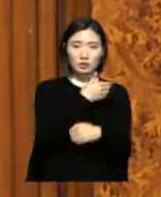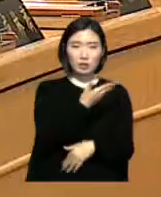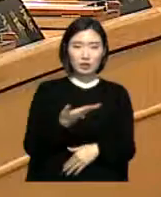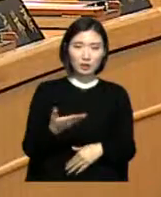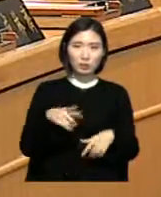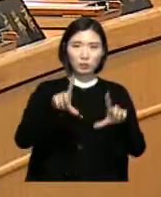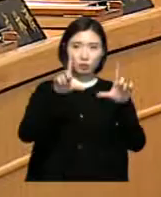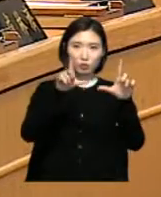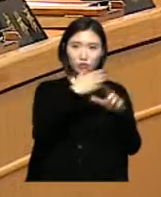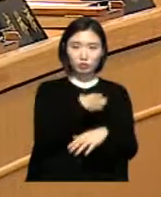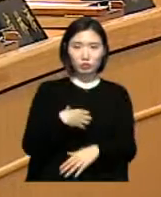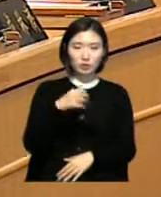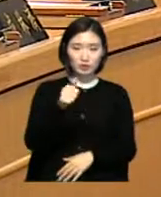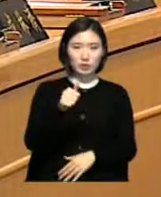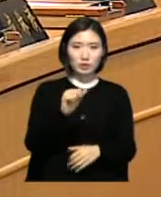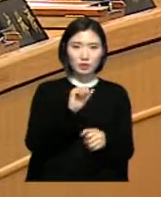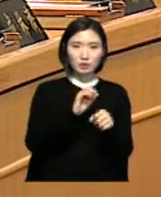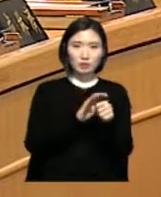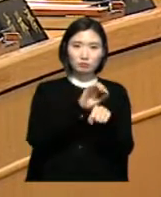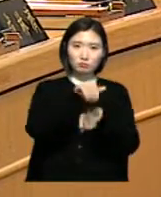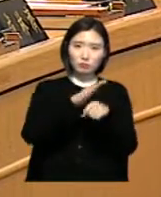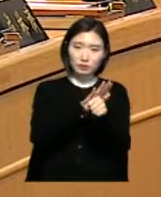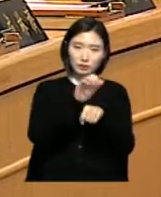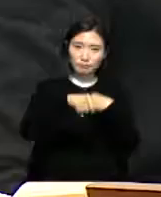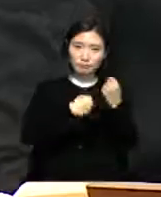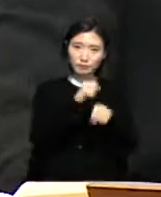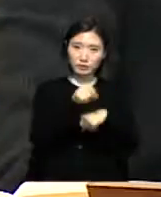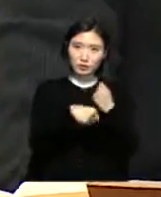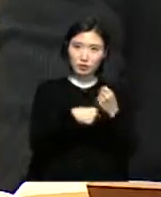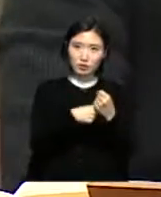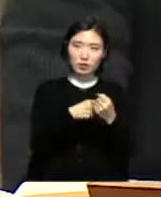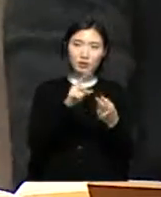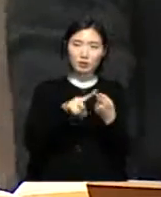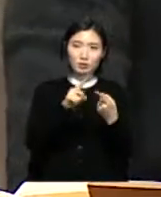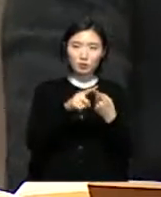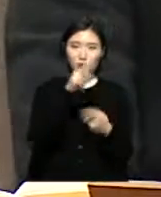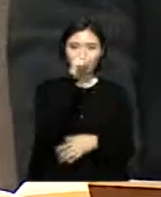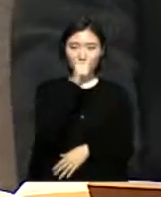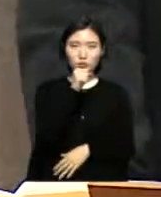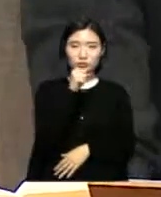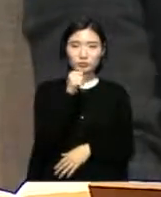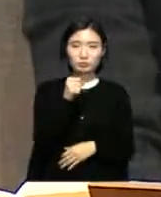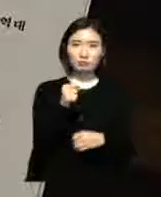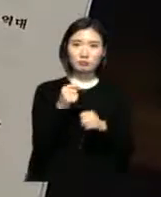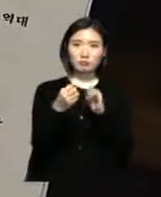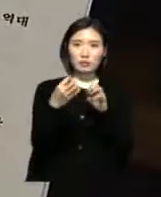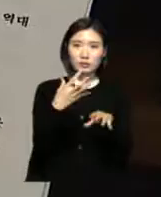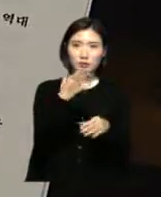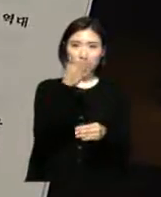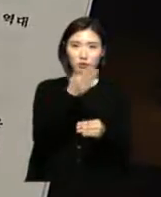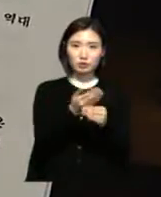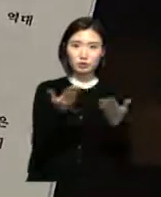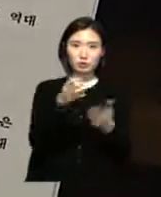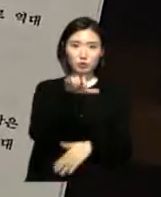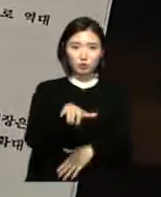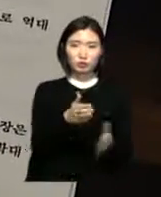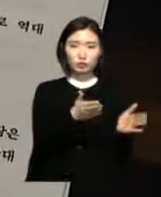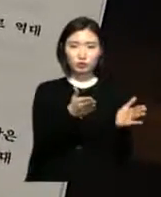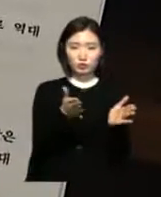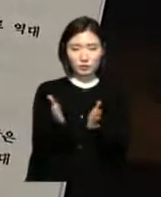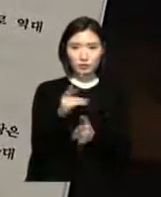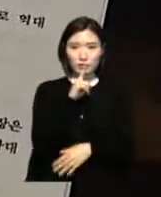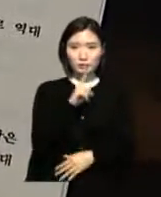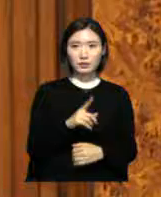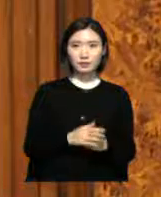강동구청장은 반려견 문제에 대해 긍정적인 답을 내놨습니다. 반려견 동물 전용 공원을 조성해 휴식 공간을 마련하겠다는